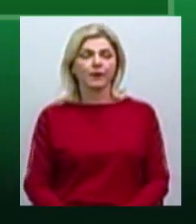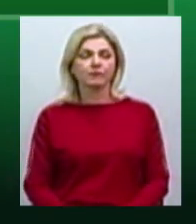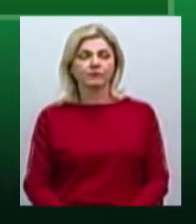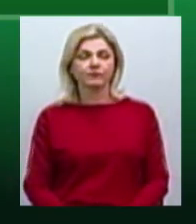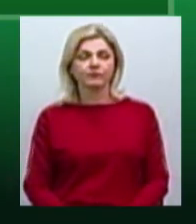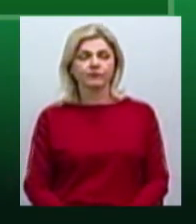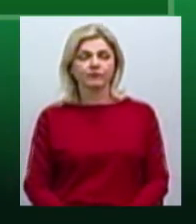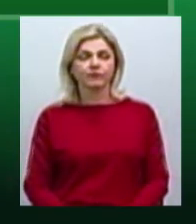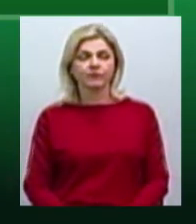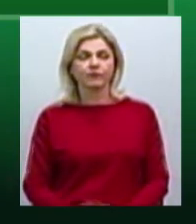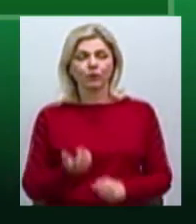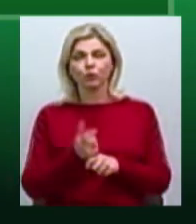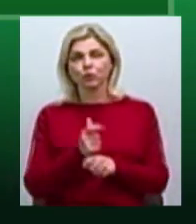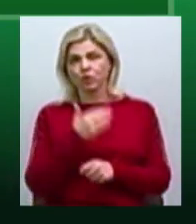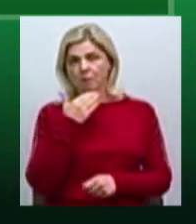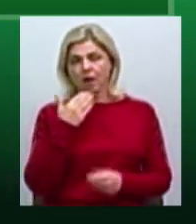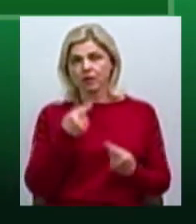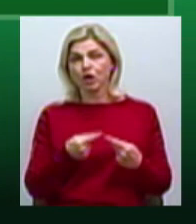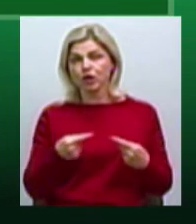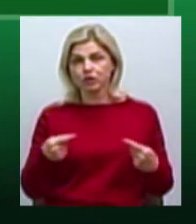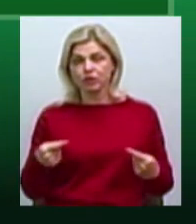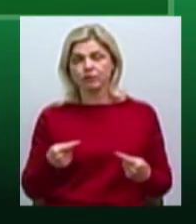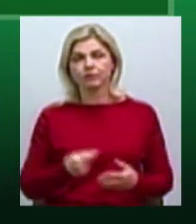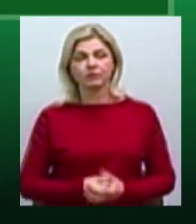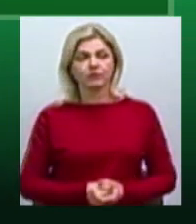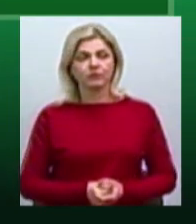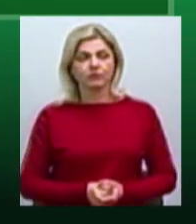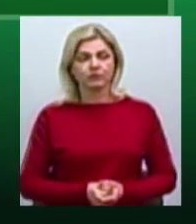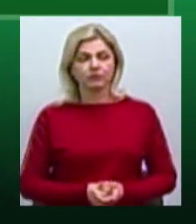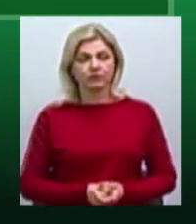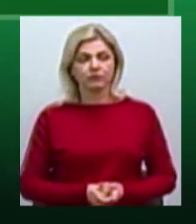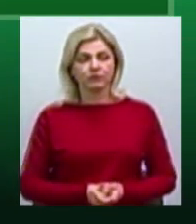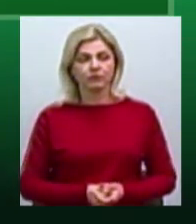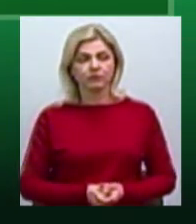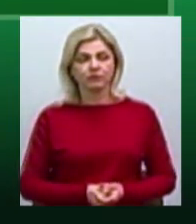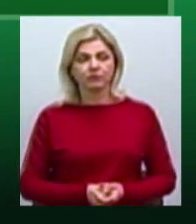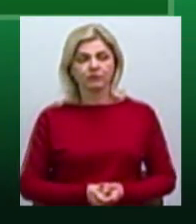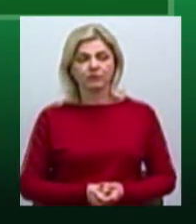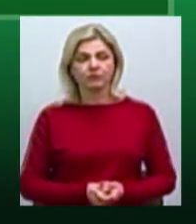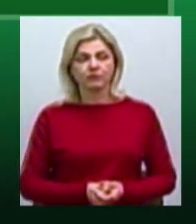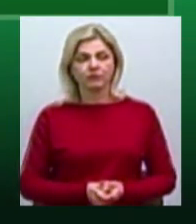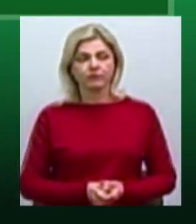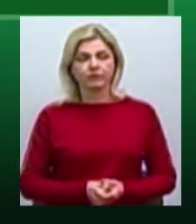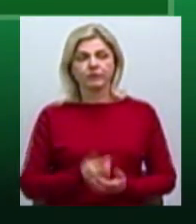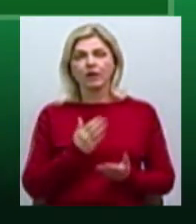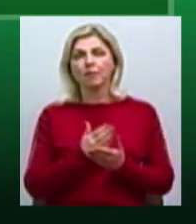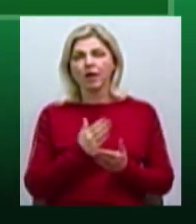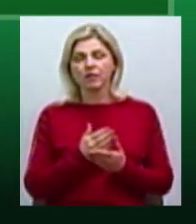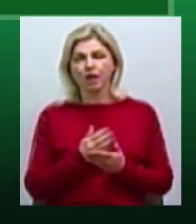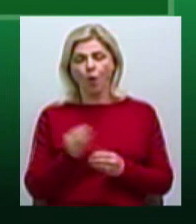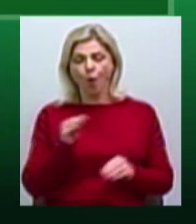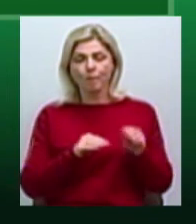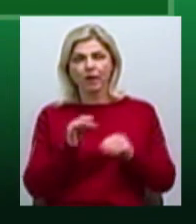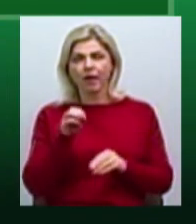було дуже багато речей, вже окрім моєї форми, якою я мав декілька комплектів, я мав дуже